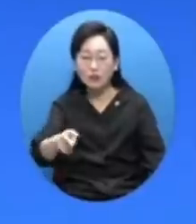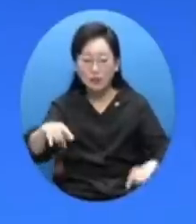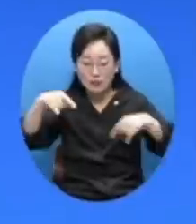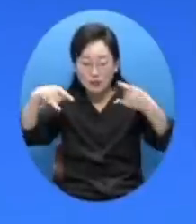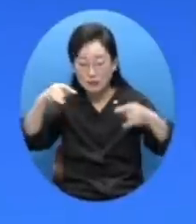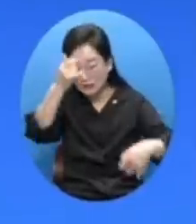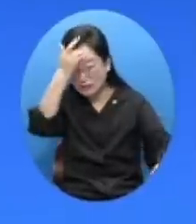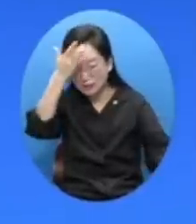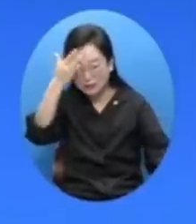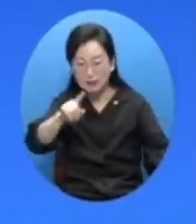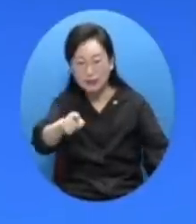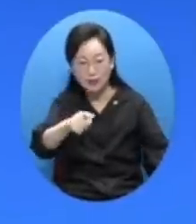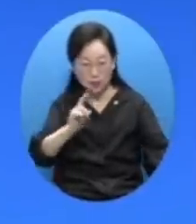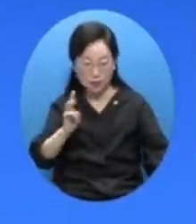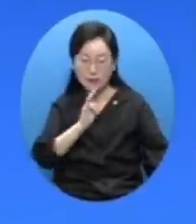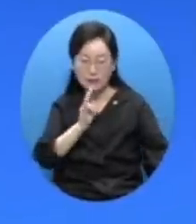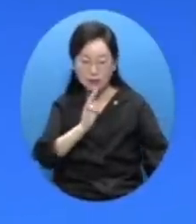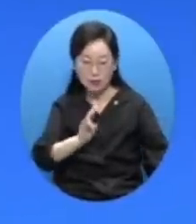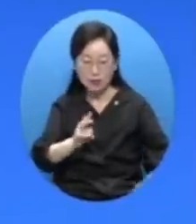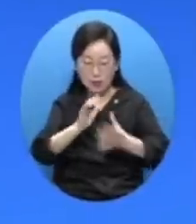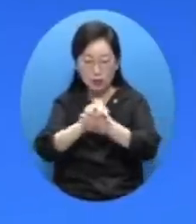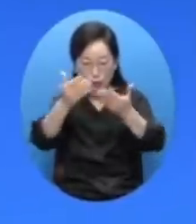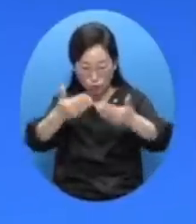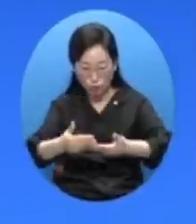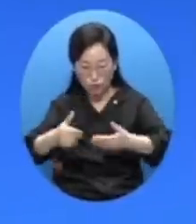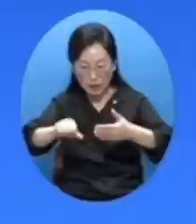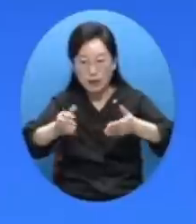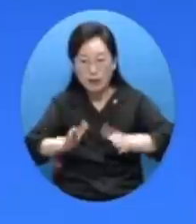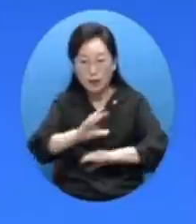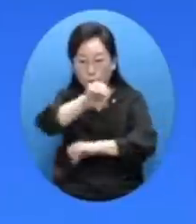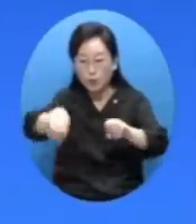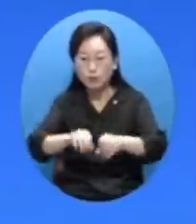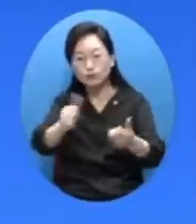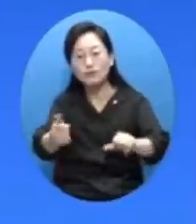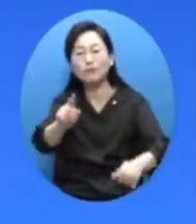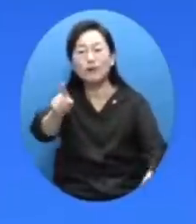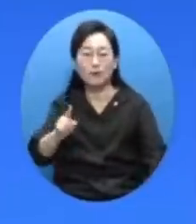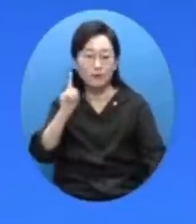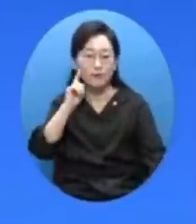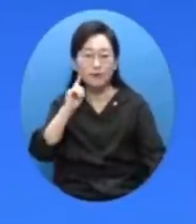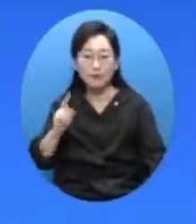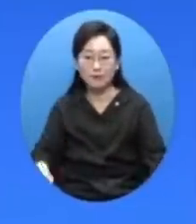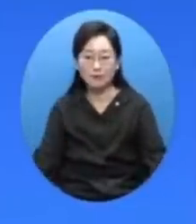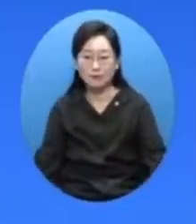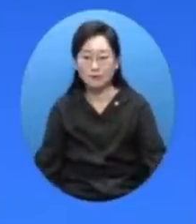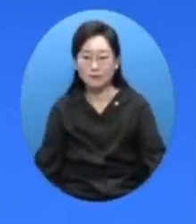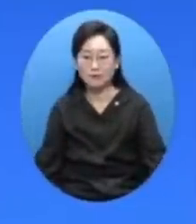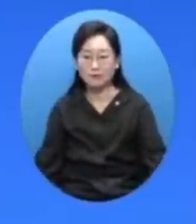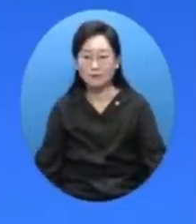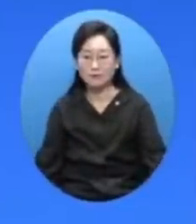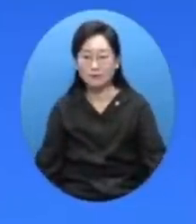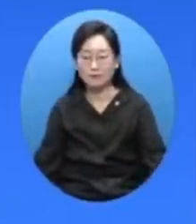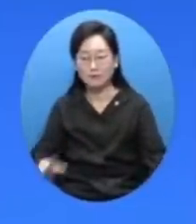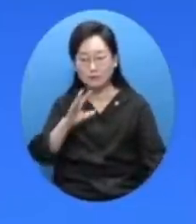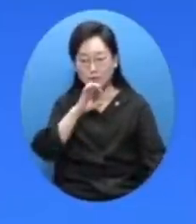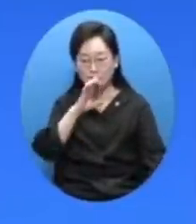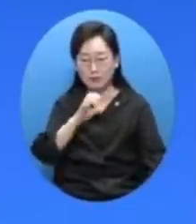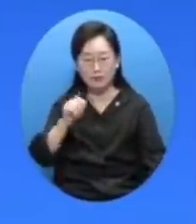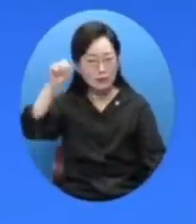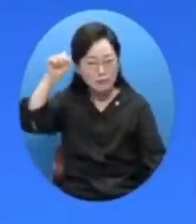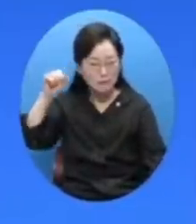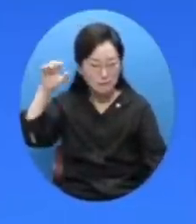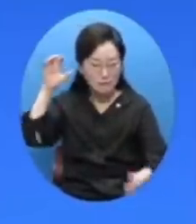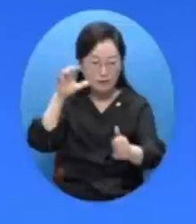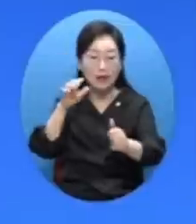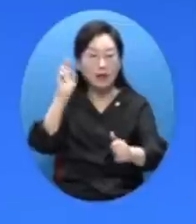아닌데 기도해서 나라를 하루토로 데려갈 수가 있겠습니까 있습니까 이렇게 불평하고 항해했을지